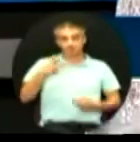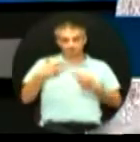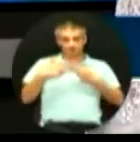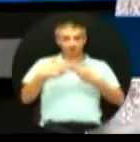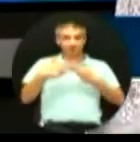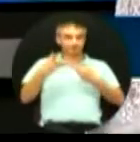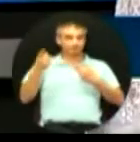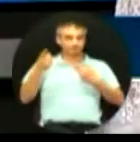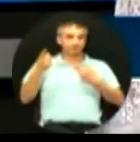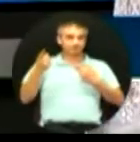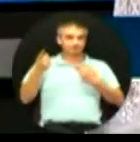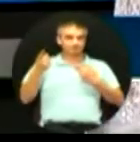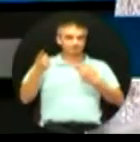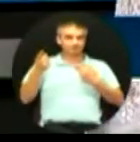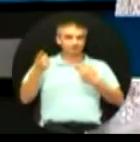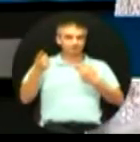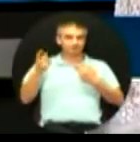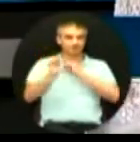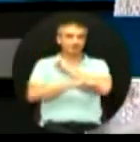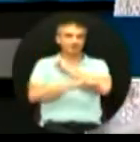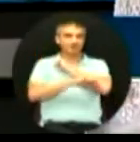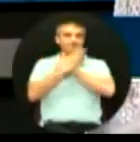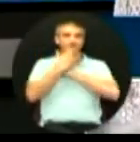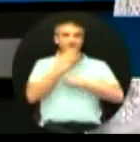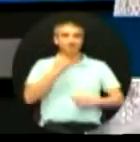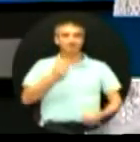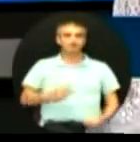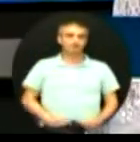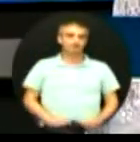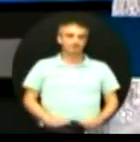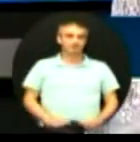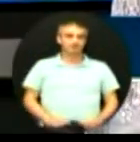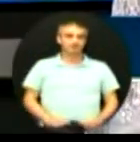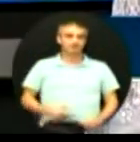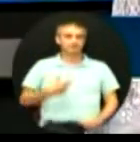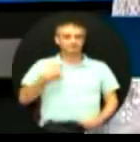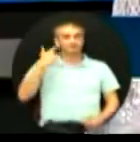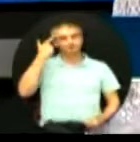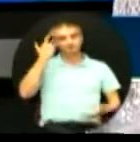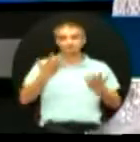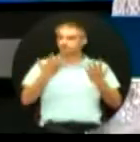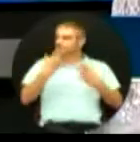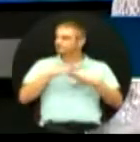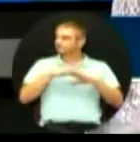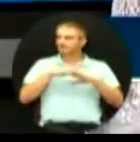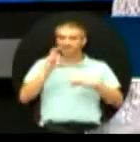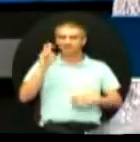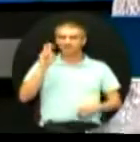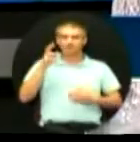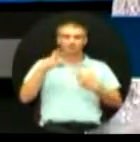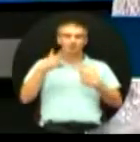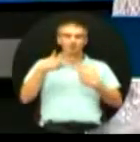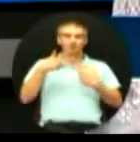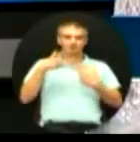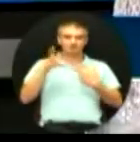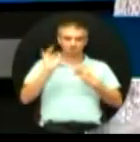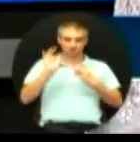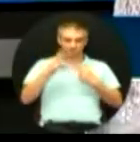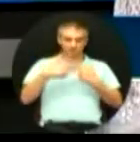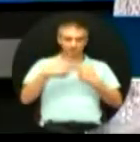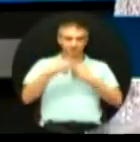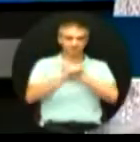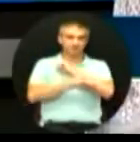שנושקת לאוניברסיטה העברית. אנחנו שיקולי הביטחון. לא, עיסאוויה זה באזור לא, זה באמת